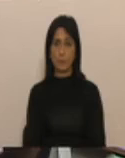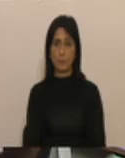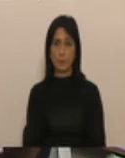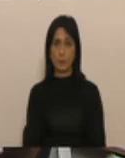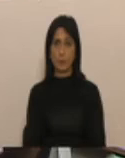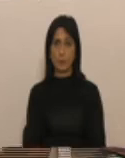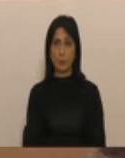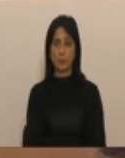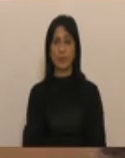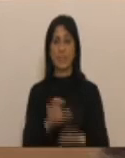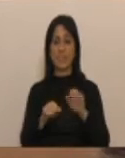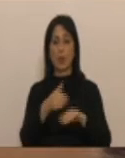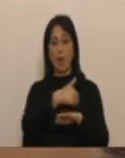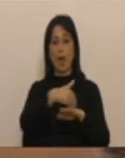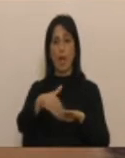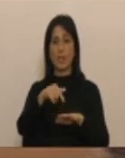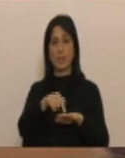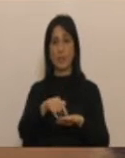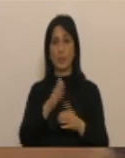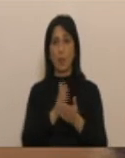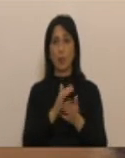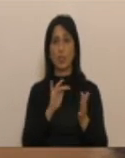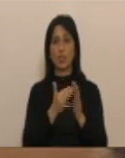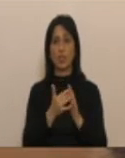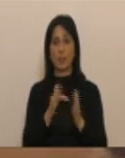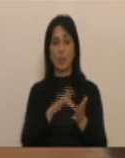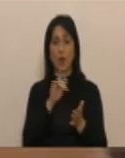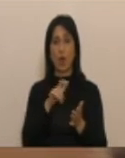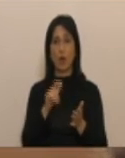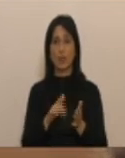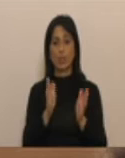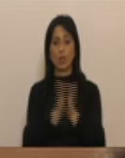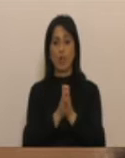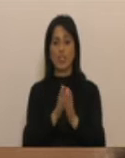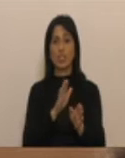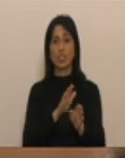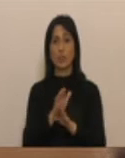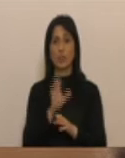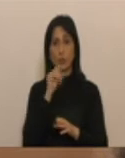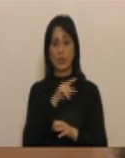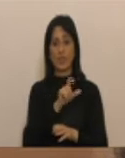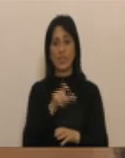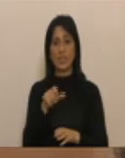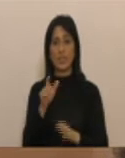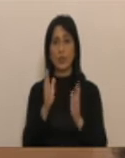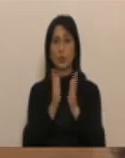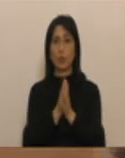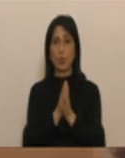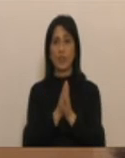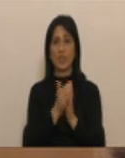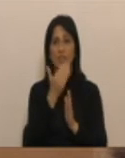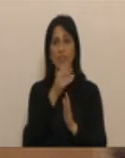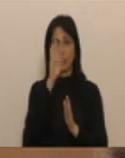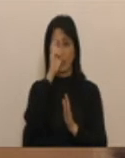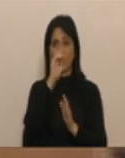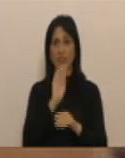ჩაიტო. საოკუპაციო ხაზთან მყოფი სოფლების მოსახლეობის თხოვნის შესრულებას, როდესაც ისინი თხოვენ თქვენ